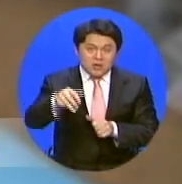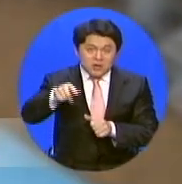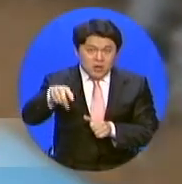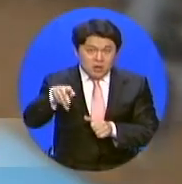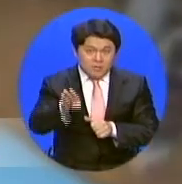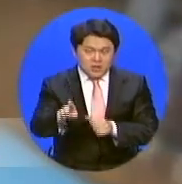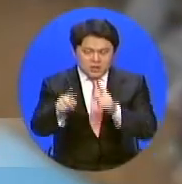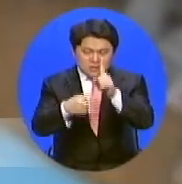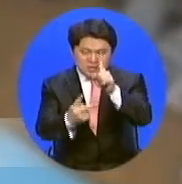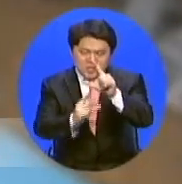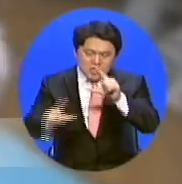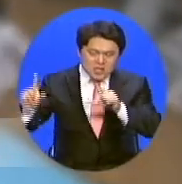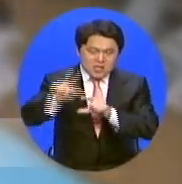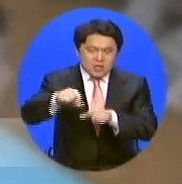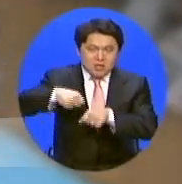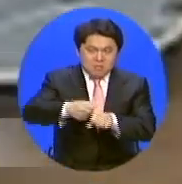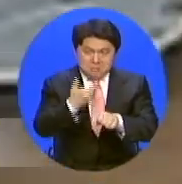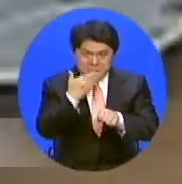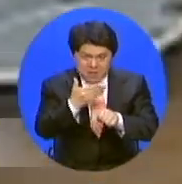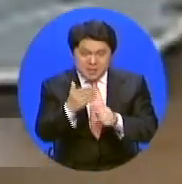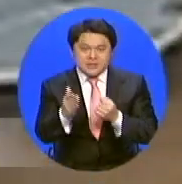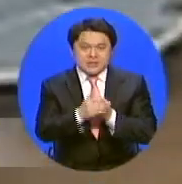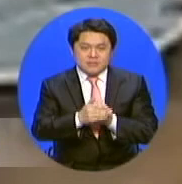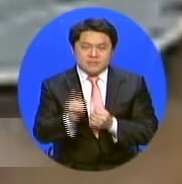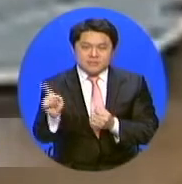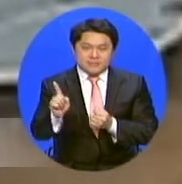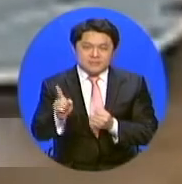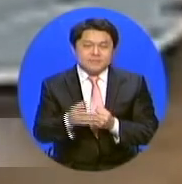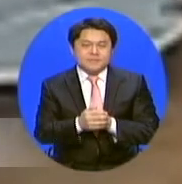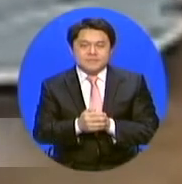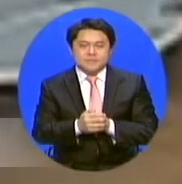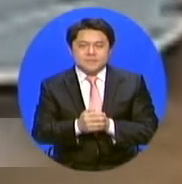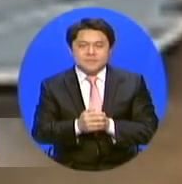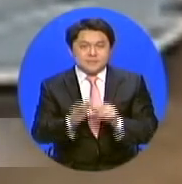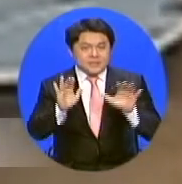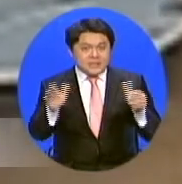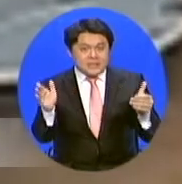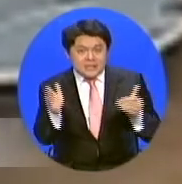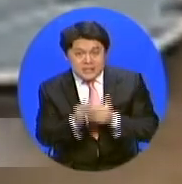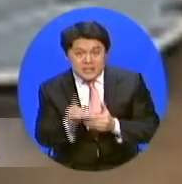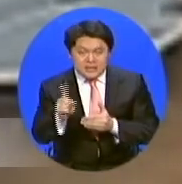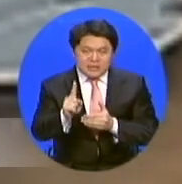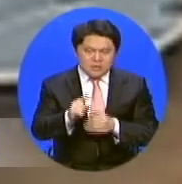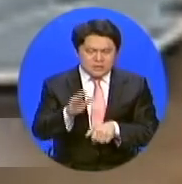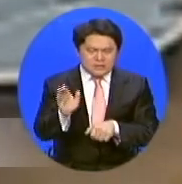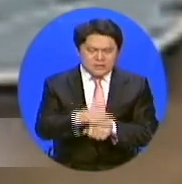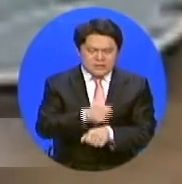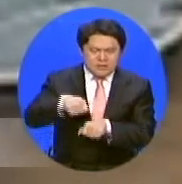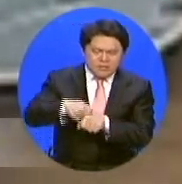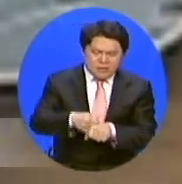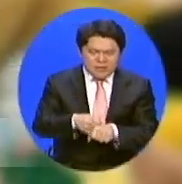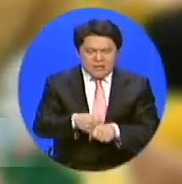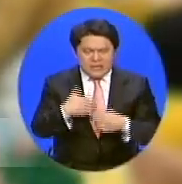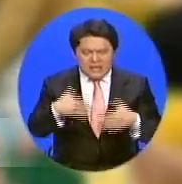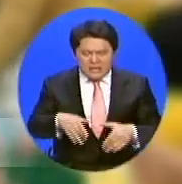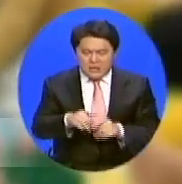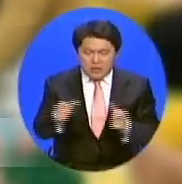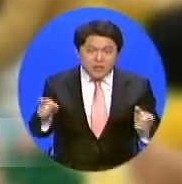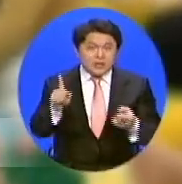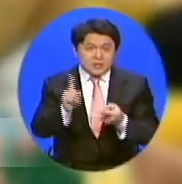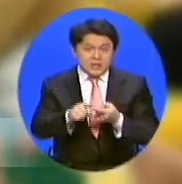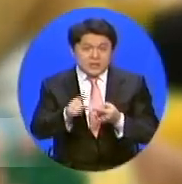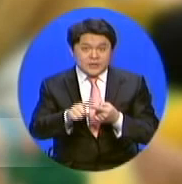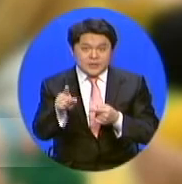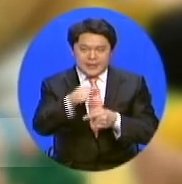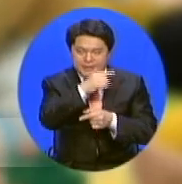또 가중처벌도 가능하게 되니까 아마도 많은 지금까지 좀 부당했던 이런 처벌들이 조금 더 정의를